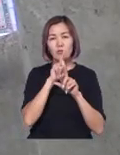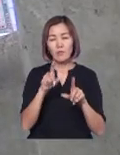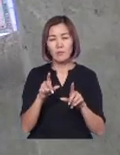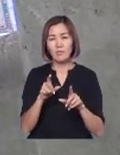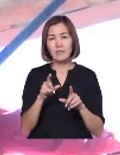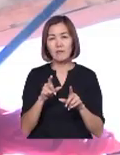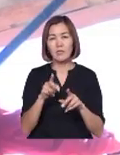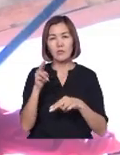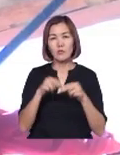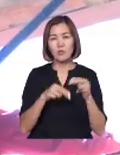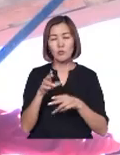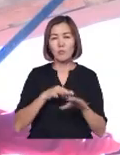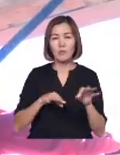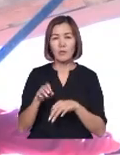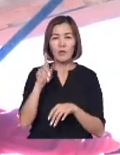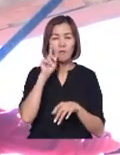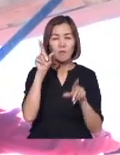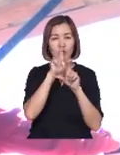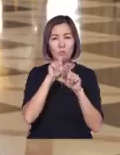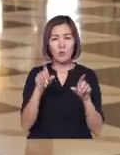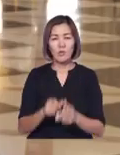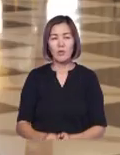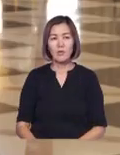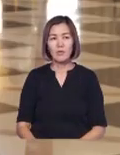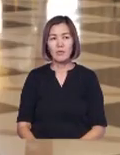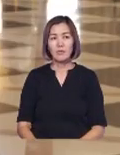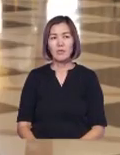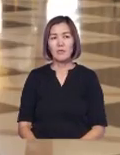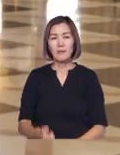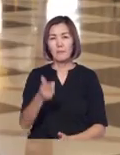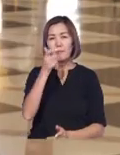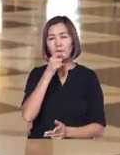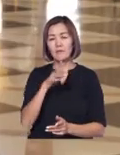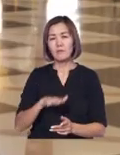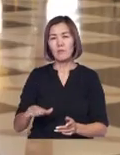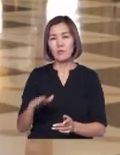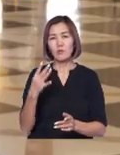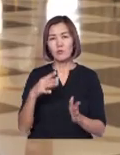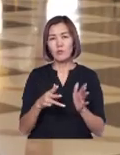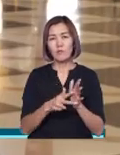учреждения строятся по проекту «Комфортная школа». В Панфиловском районе 48 школ.